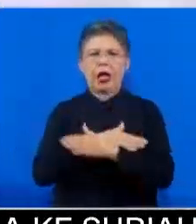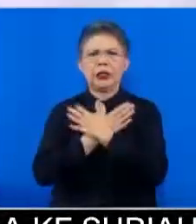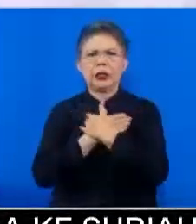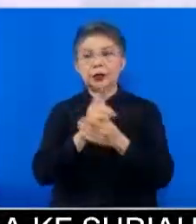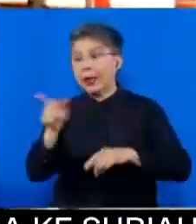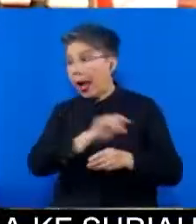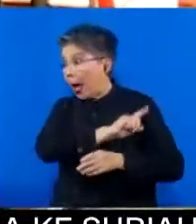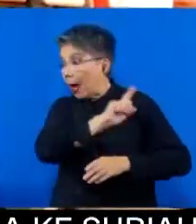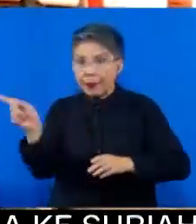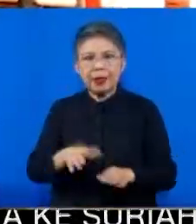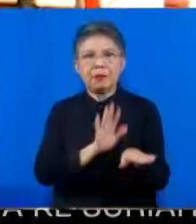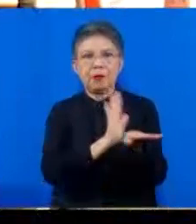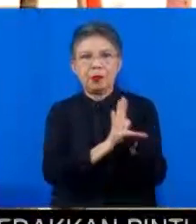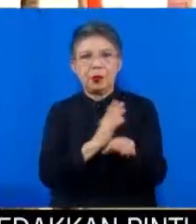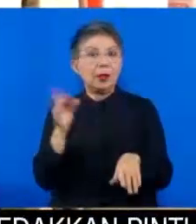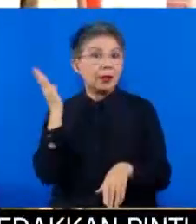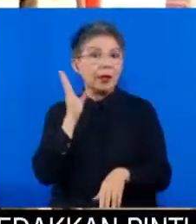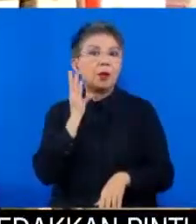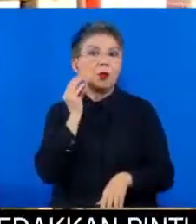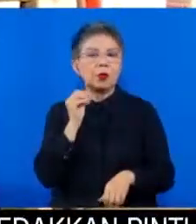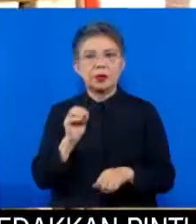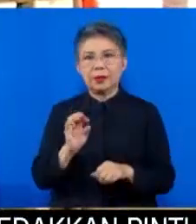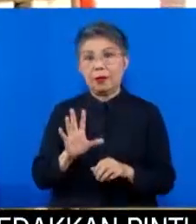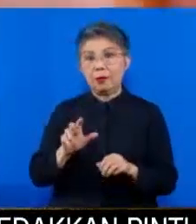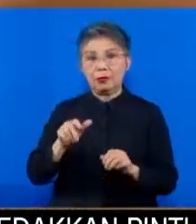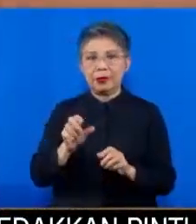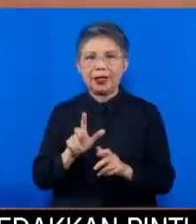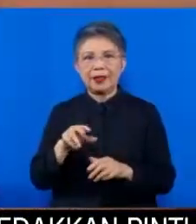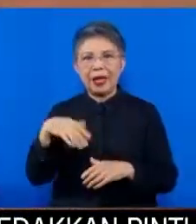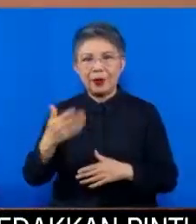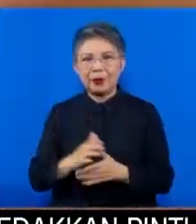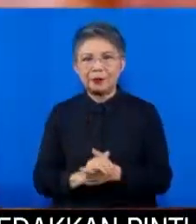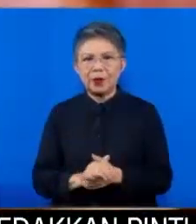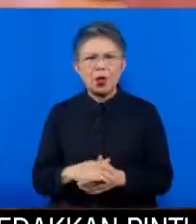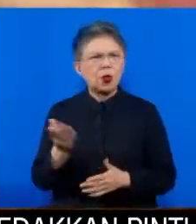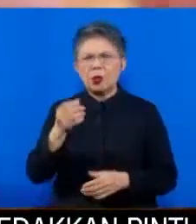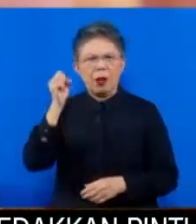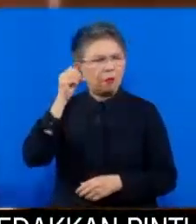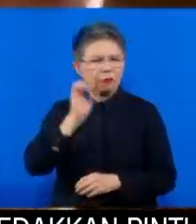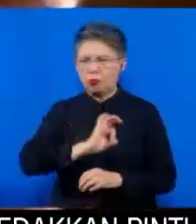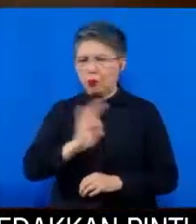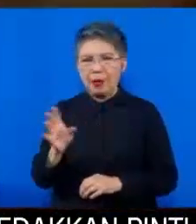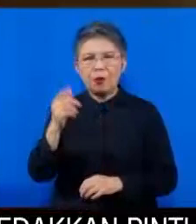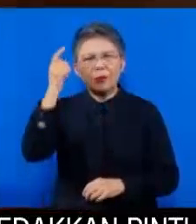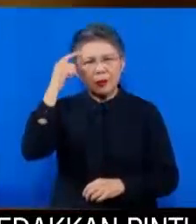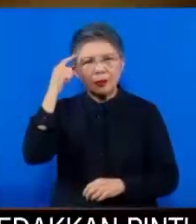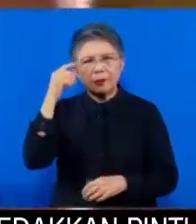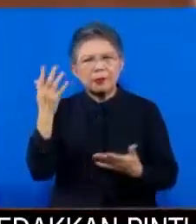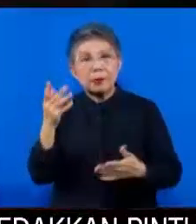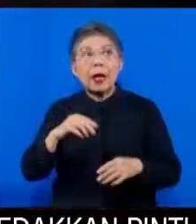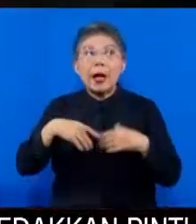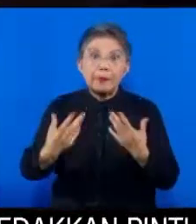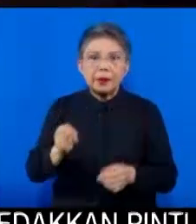hingga Papua. Pria berusia 50 tahun ini tidak pernah berencana menjadi perajin spanduk pecel lele. Pada tahun